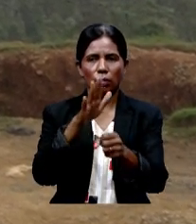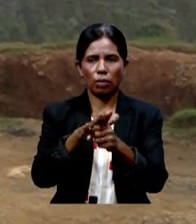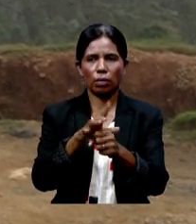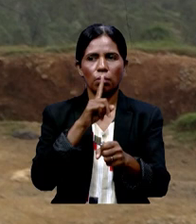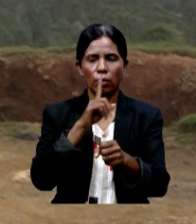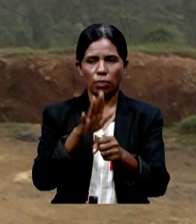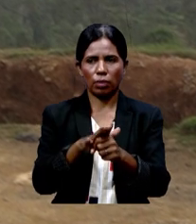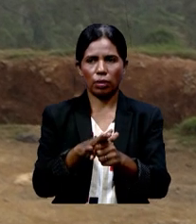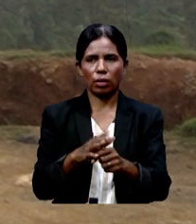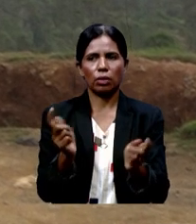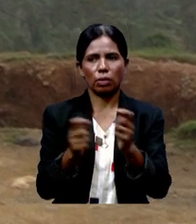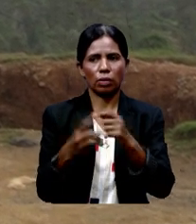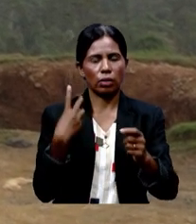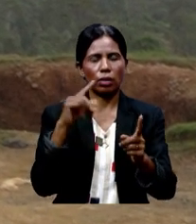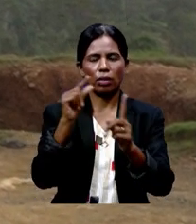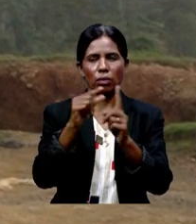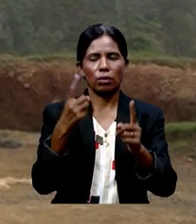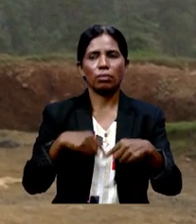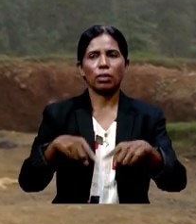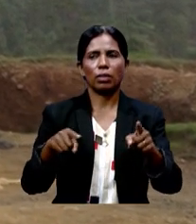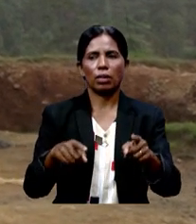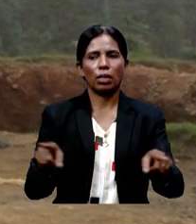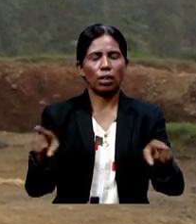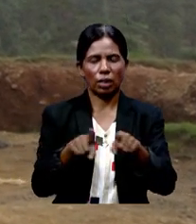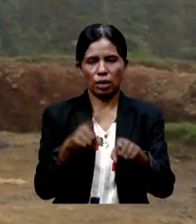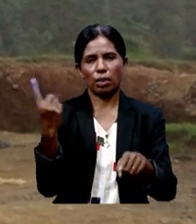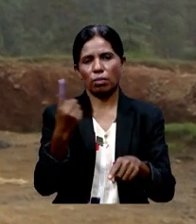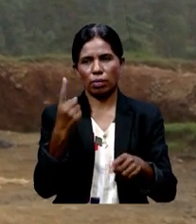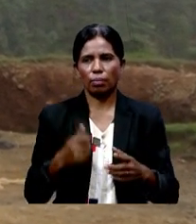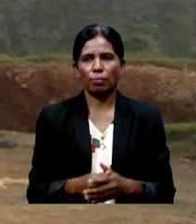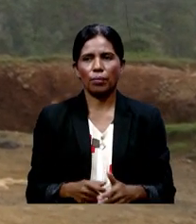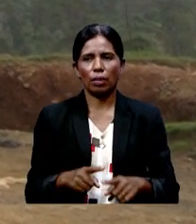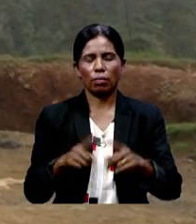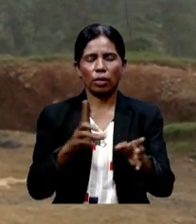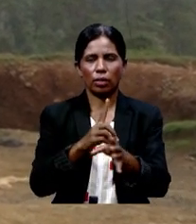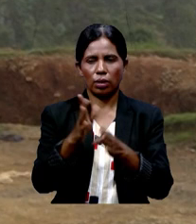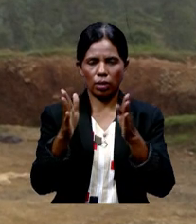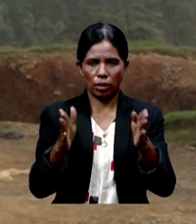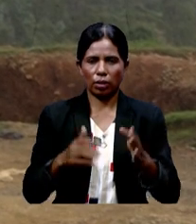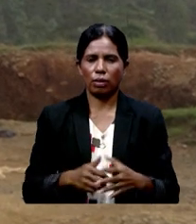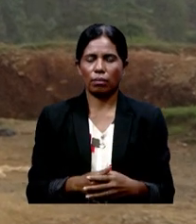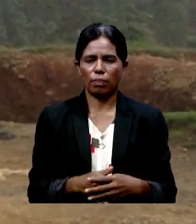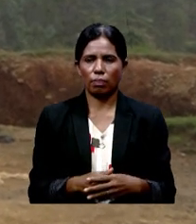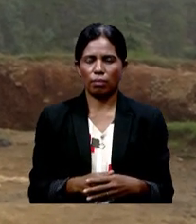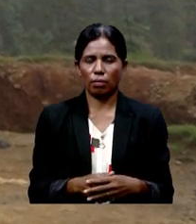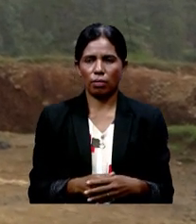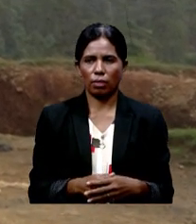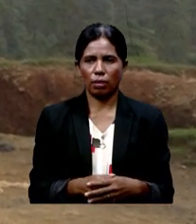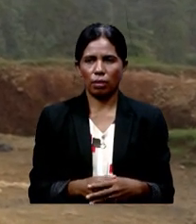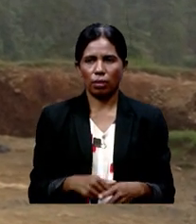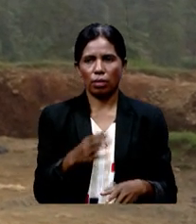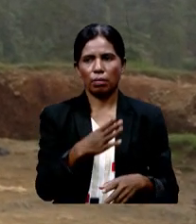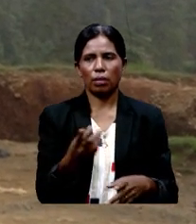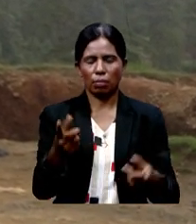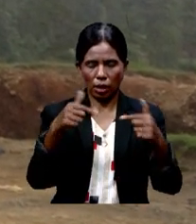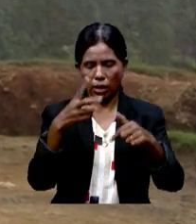truk itu nahanu insir itu nila pun sirah bay mai be ida saya itu hanya senang fatin aldi mai be order itu mesti anze sebenar sirah betul rasa kanza